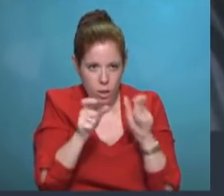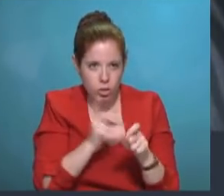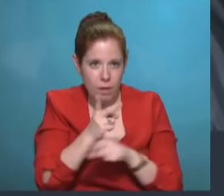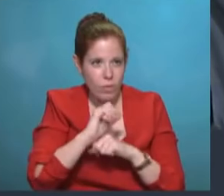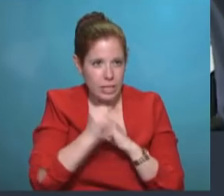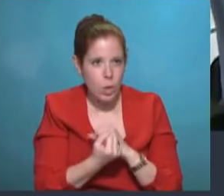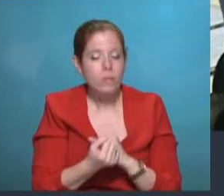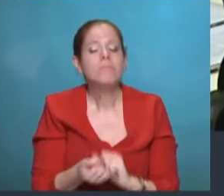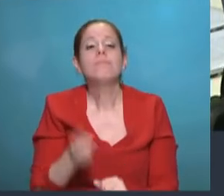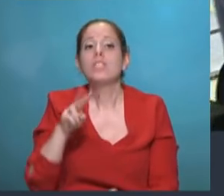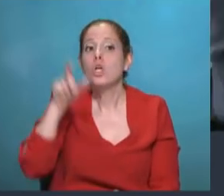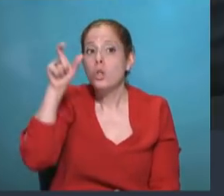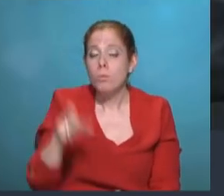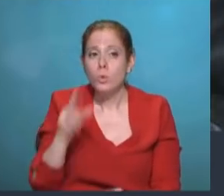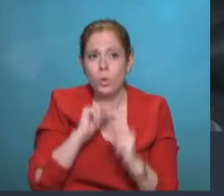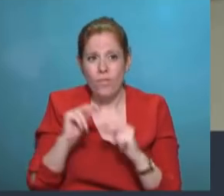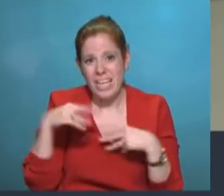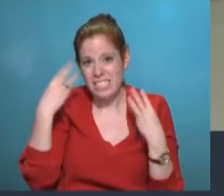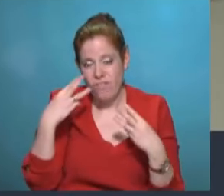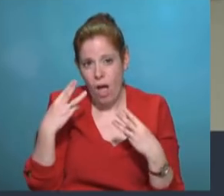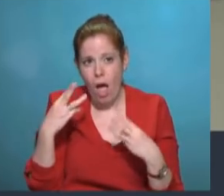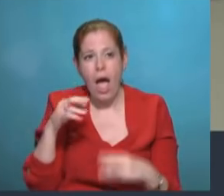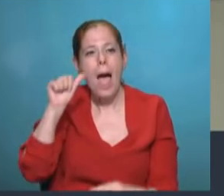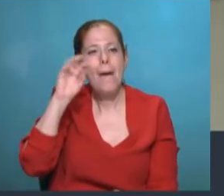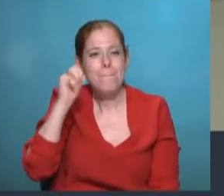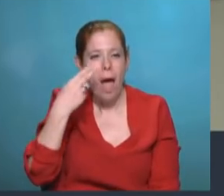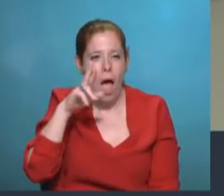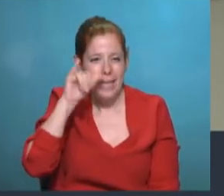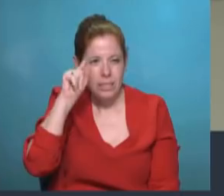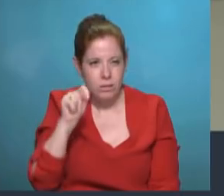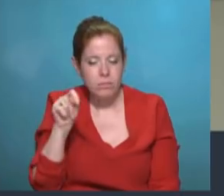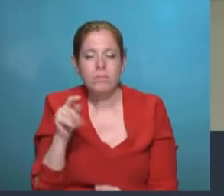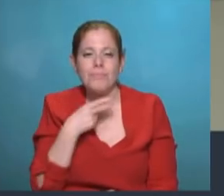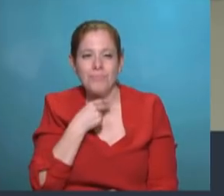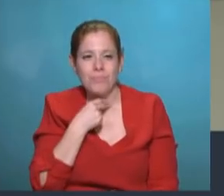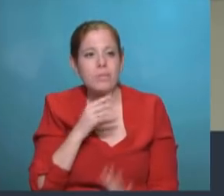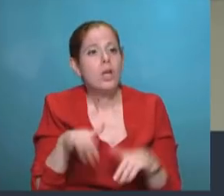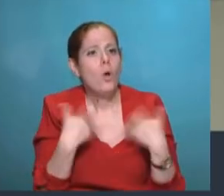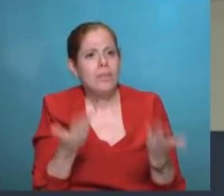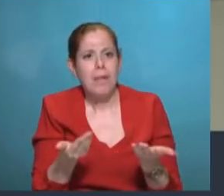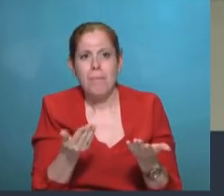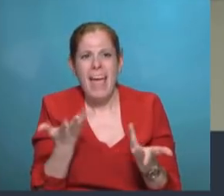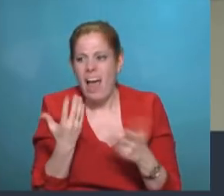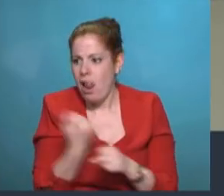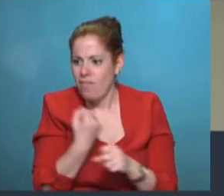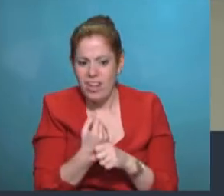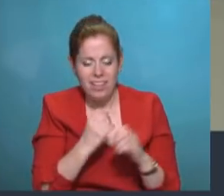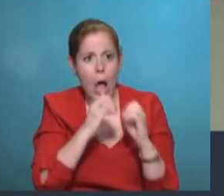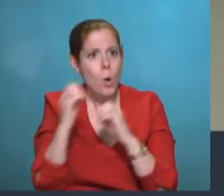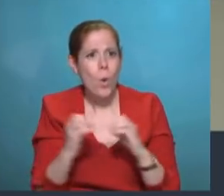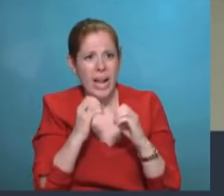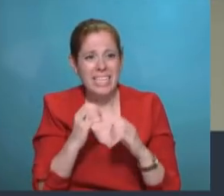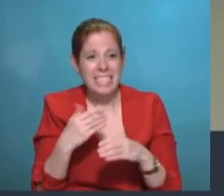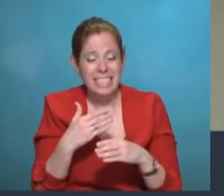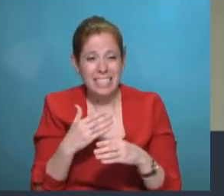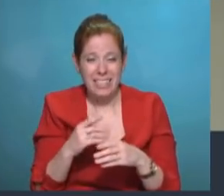יש לנו מישהו דובר שפה אמהרית? אנחנו נותנים להם את כל הכלים האלה, איך להפעיל את הגוגל טרנסלייט, כדי שבאותו רגע יוכלו לתרגם את הצורך של